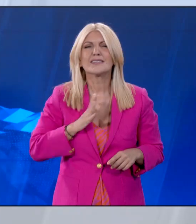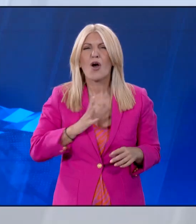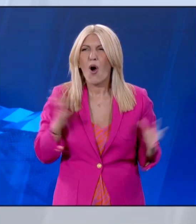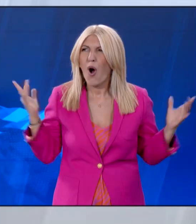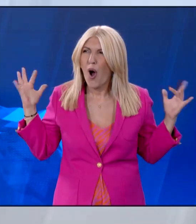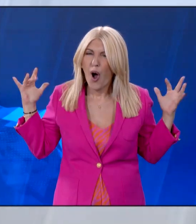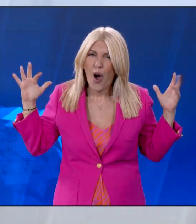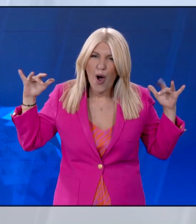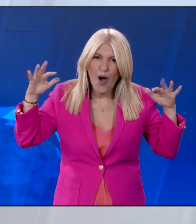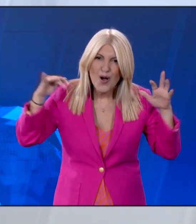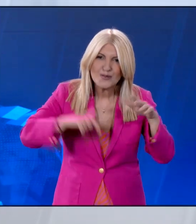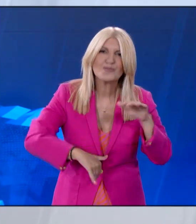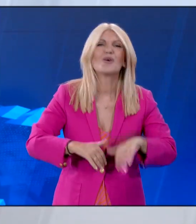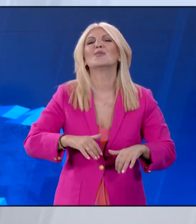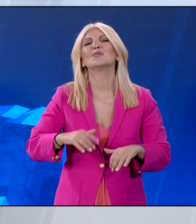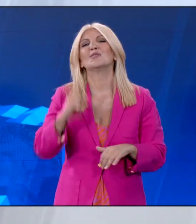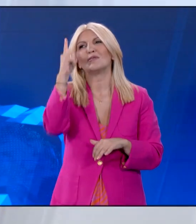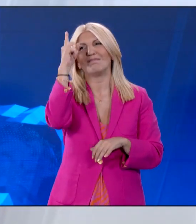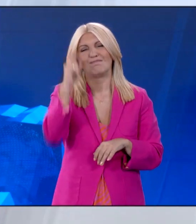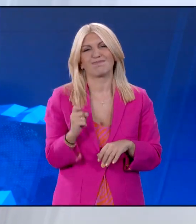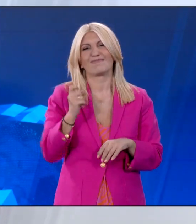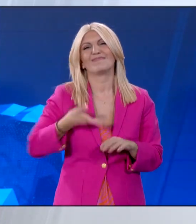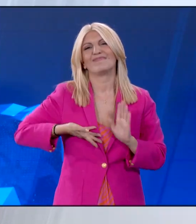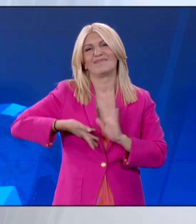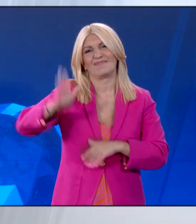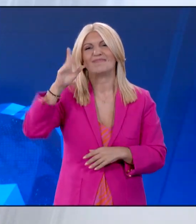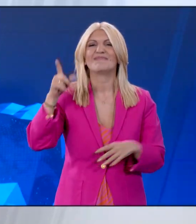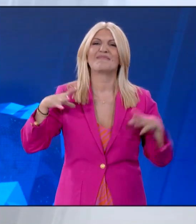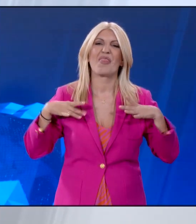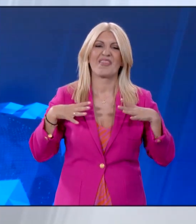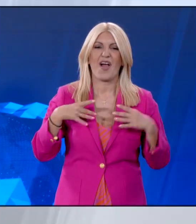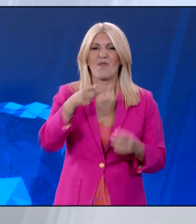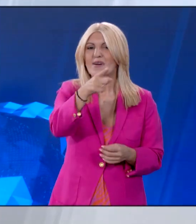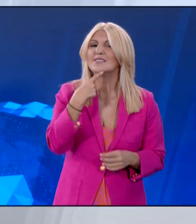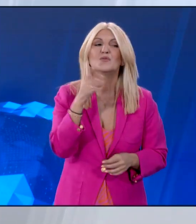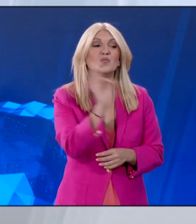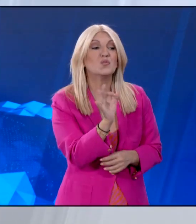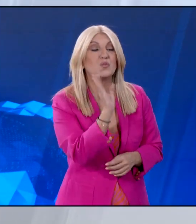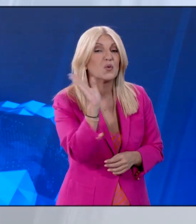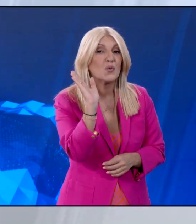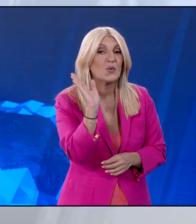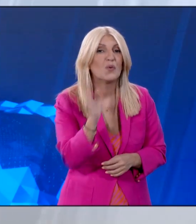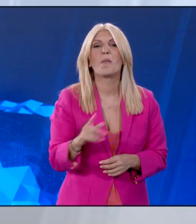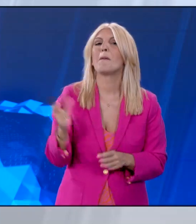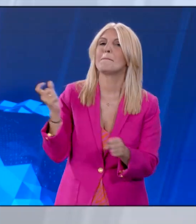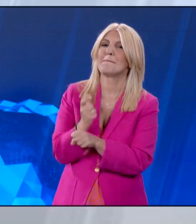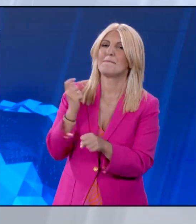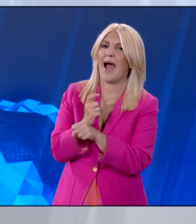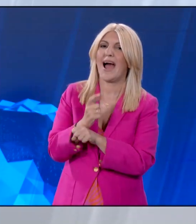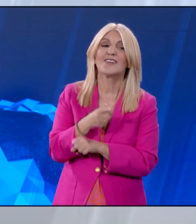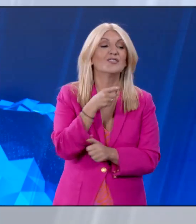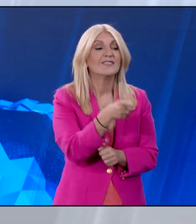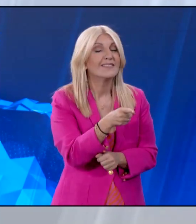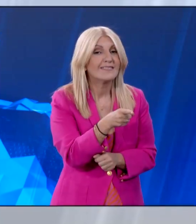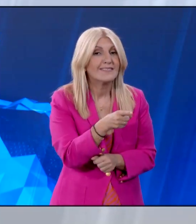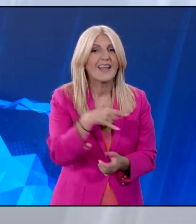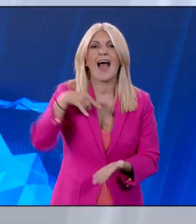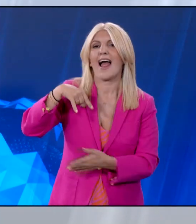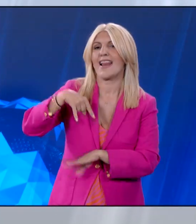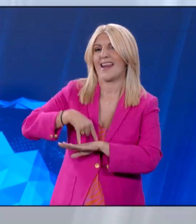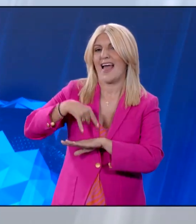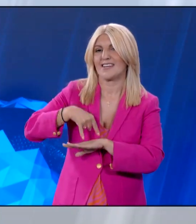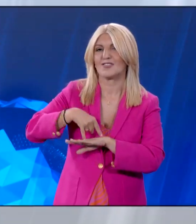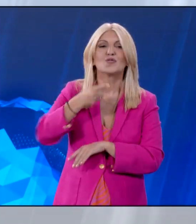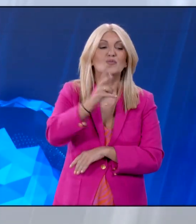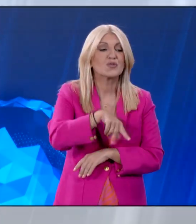ταξιδιώτες αναχωρούν για τις καλοκαιρινές τους διακοπές. Πάρα. Πόσες μέρες? 7. Νάξο. Πόσες μέρες?